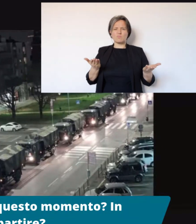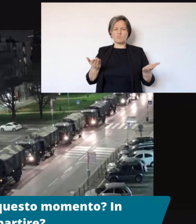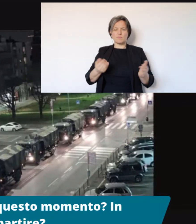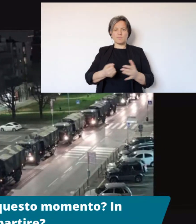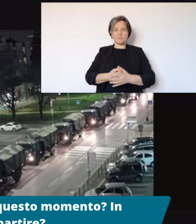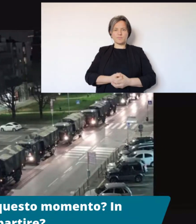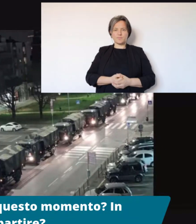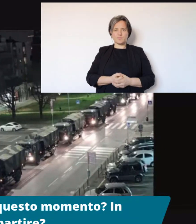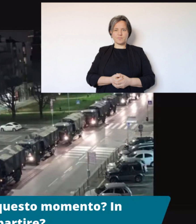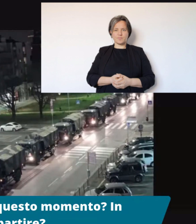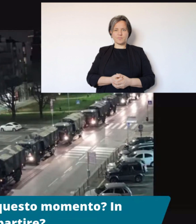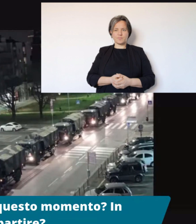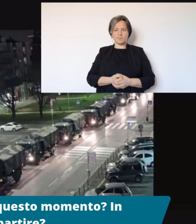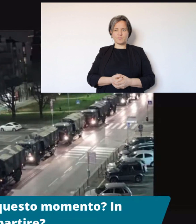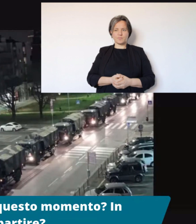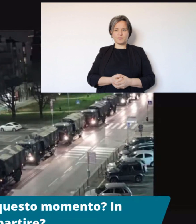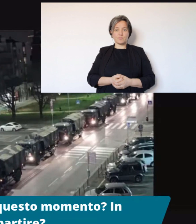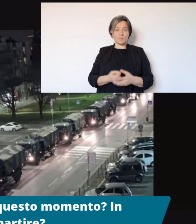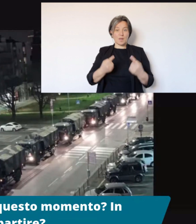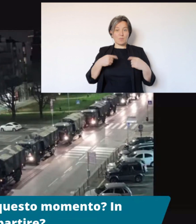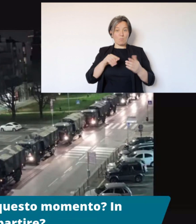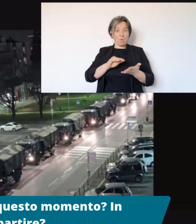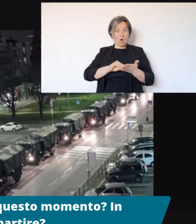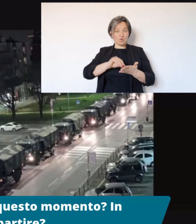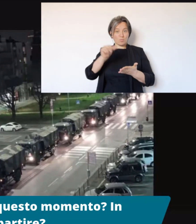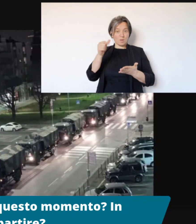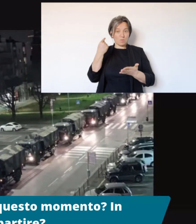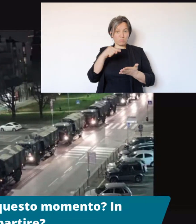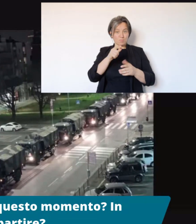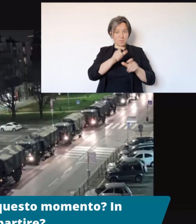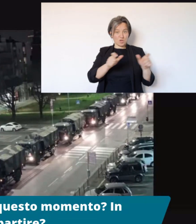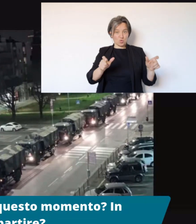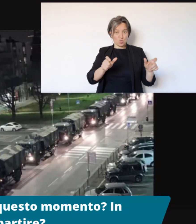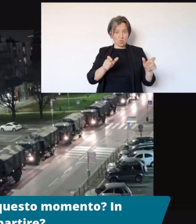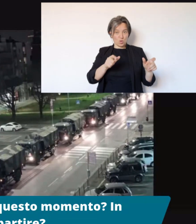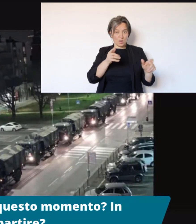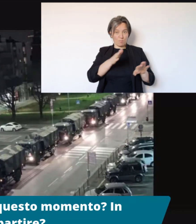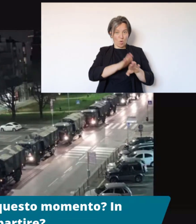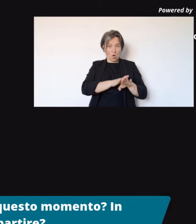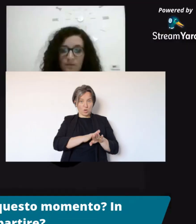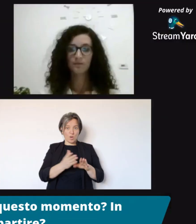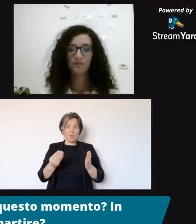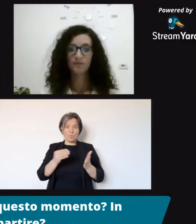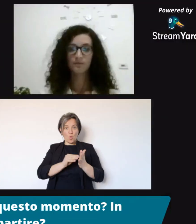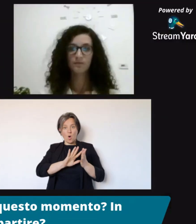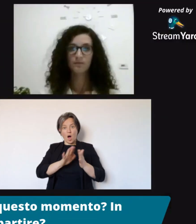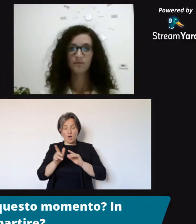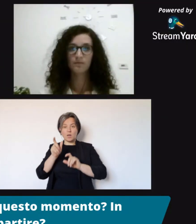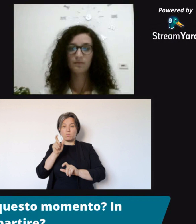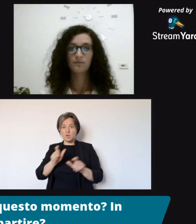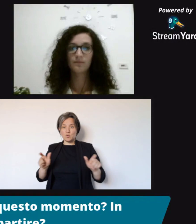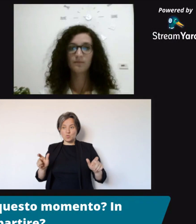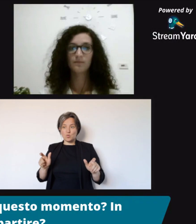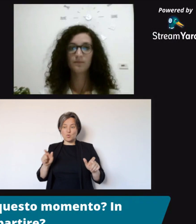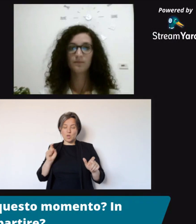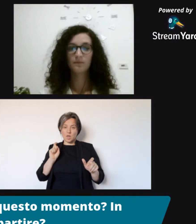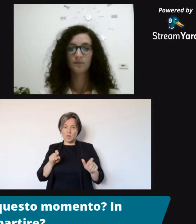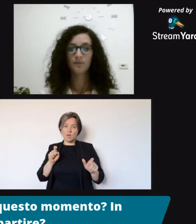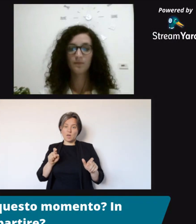Dopo queste persone, poi ci sono altri soggetti